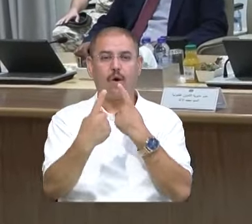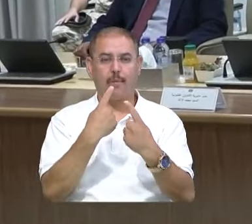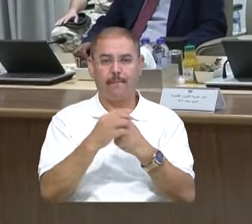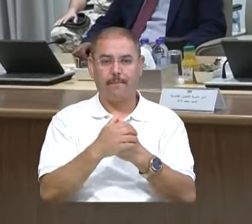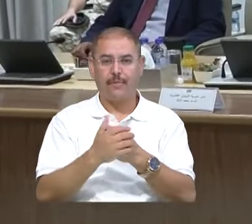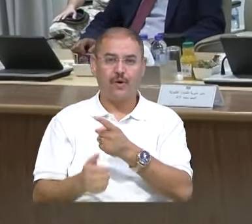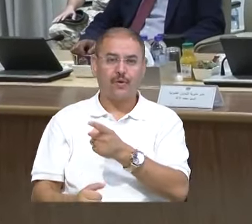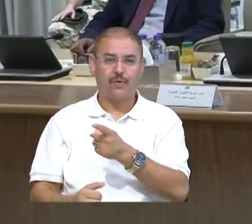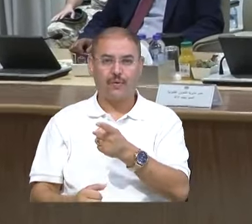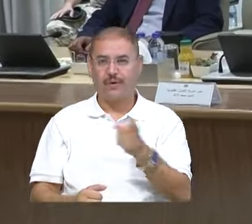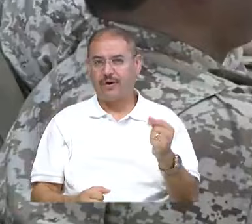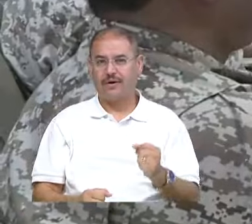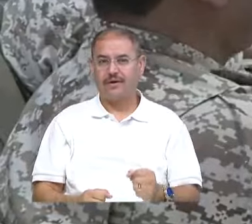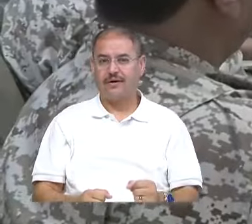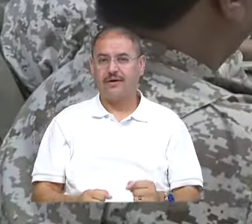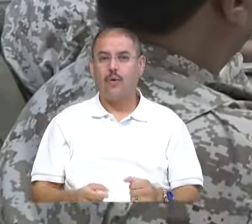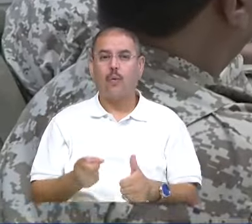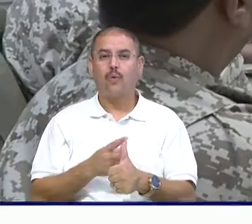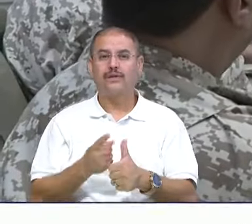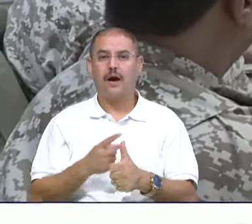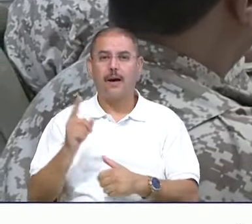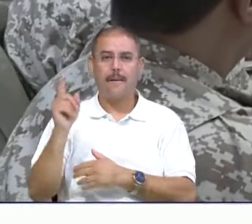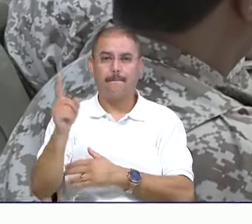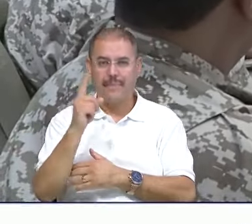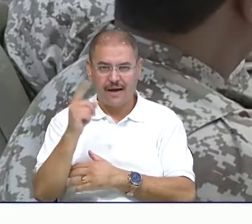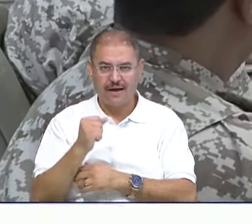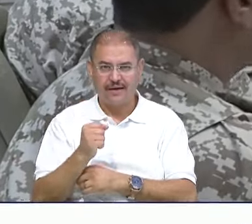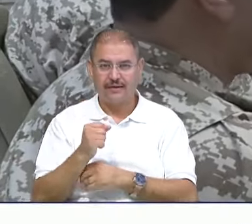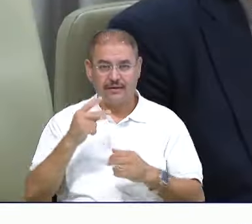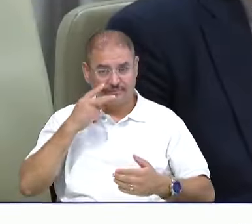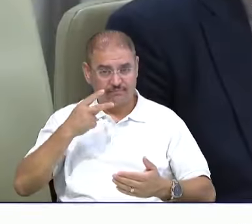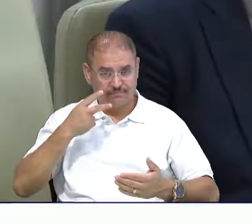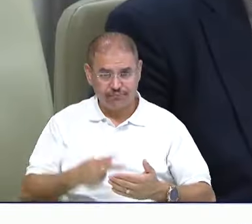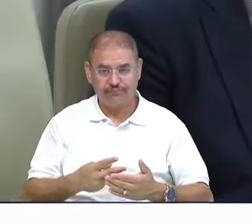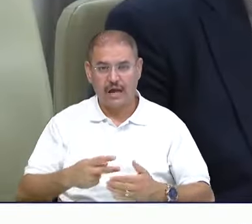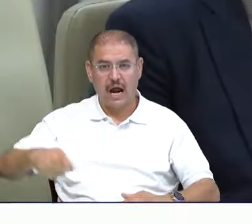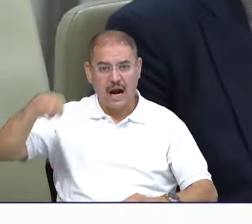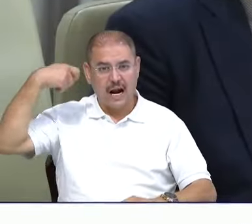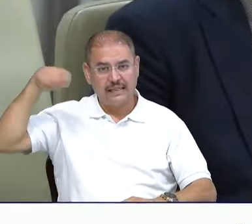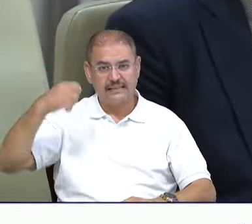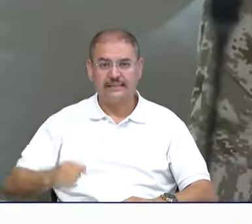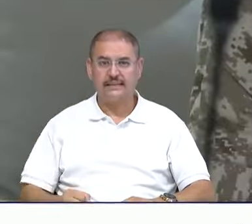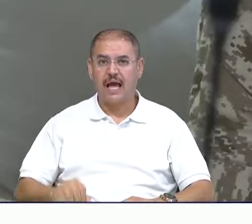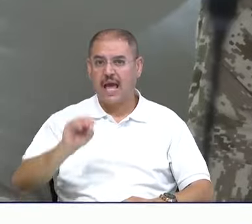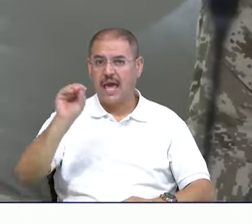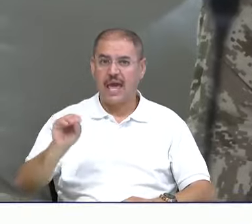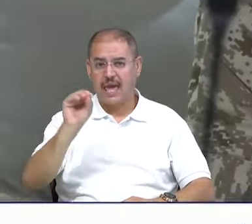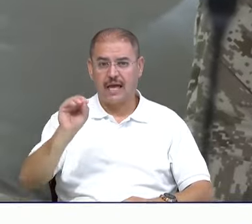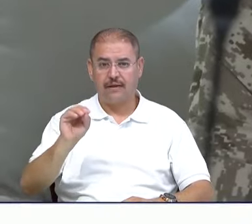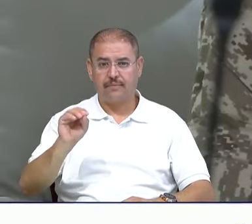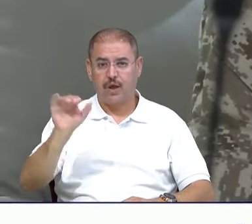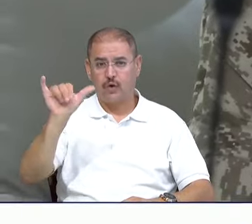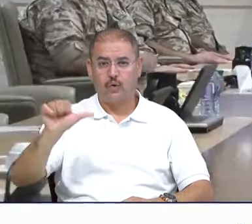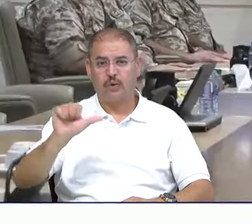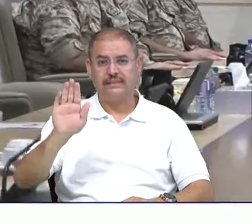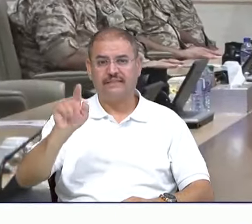القوات المسلحه الاردنيه ووزاره البيئه بحضور رئيس هيئه الاركان المشتركه اللواء الركن يوسف احمد